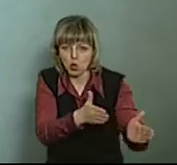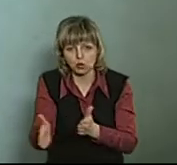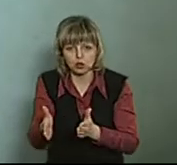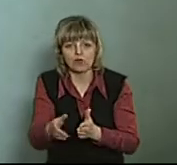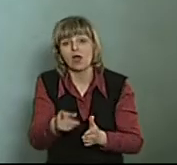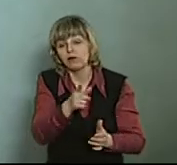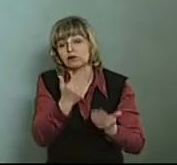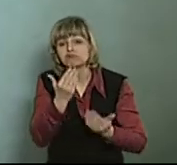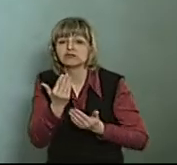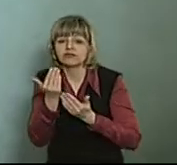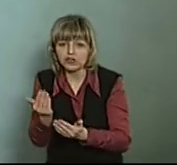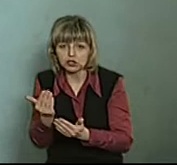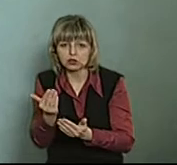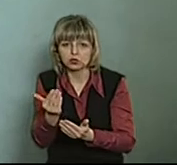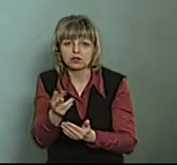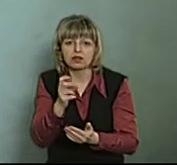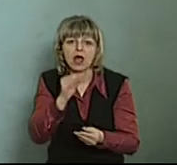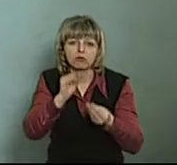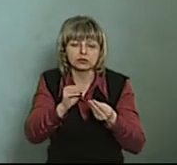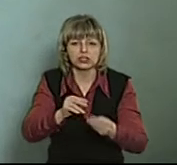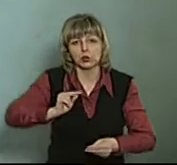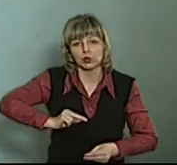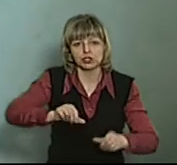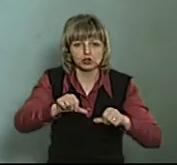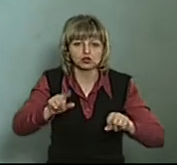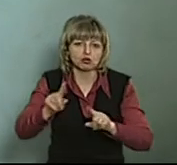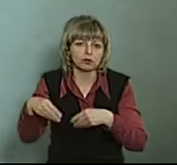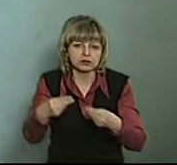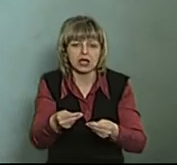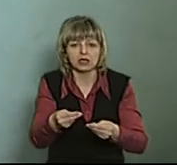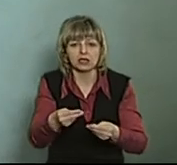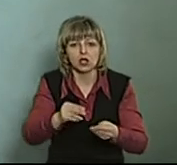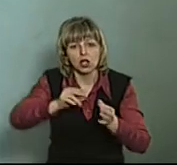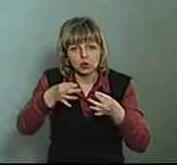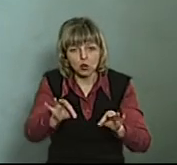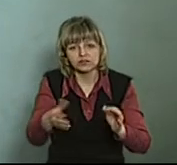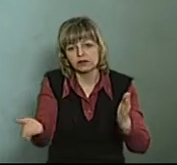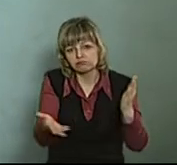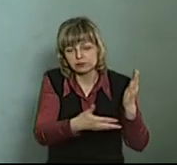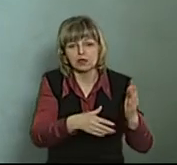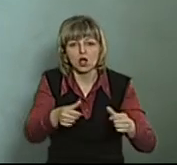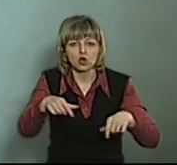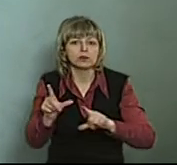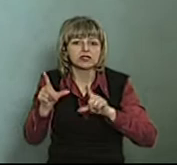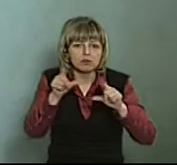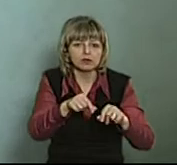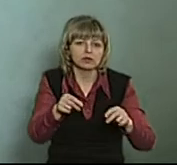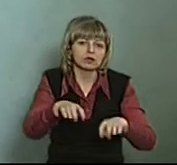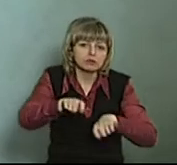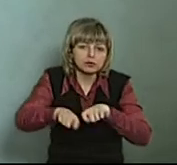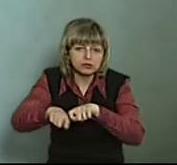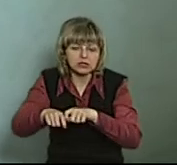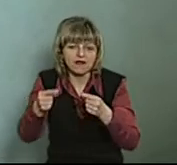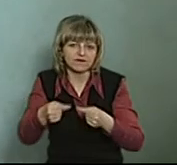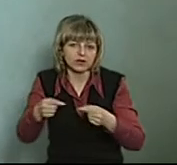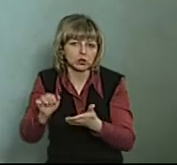вони звернулися на постійно діючу комісію, щоб дати дозвіл на знесення. Тобто члени комісії виїхали, обстежили. Згідно